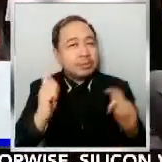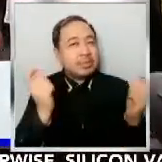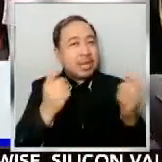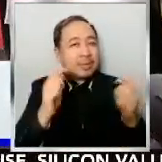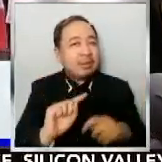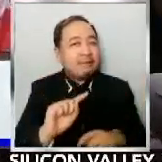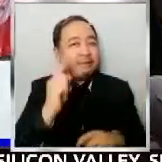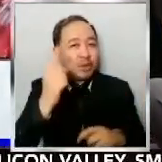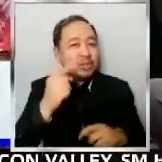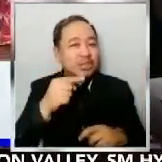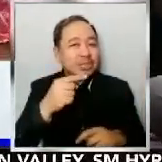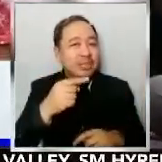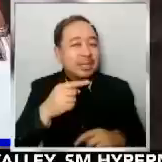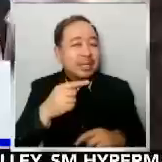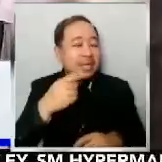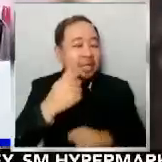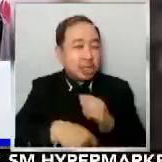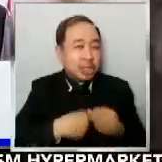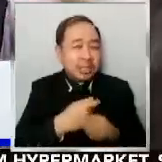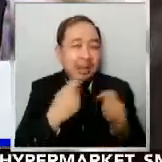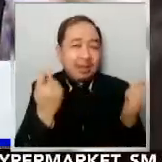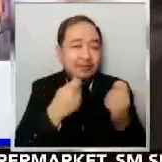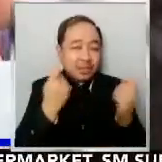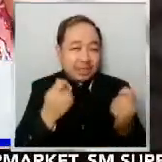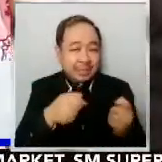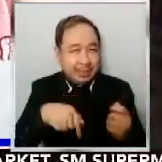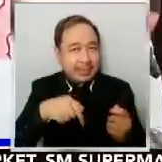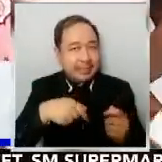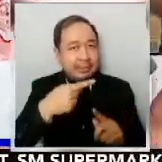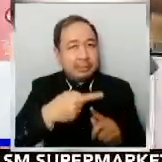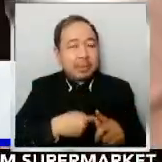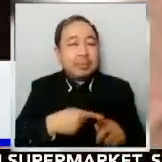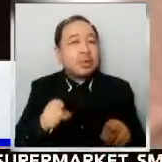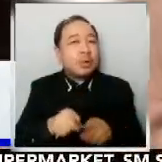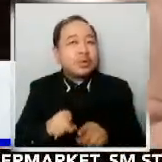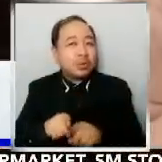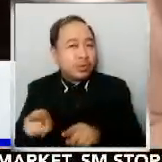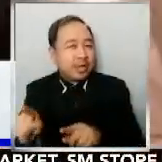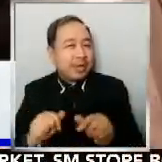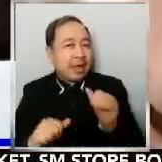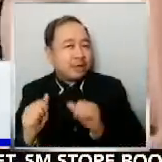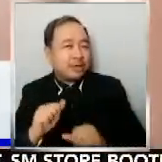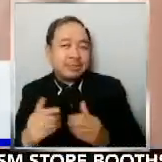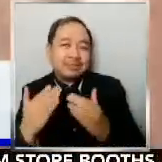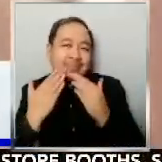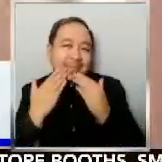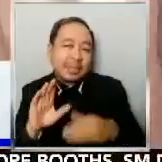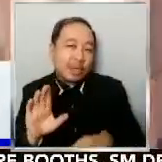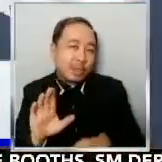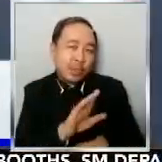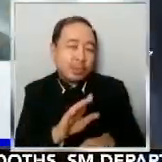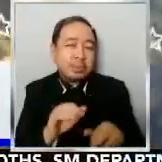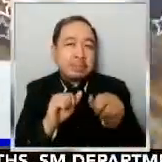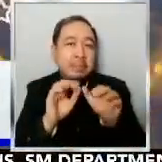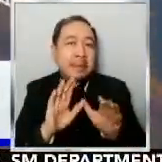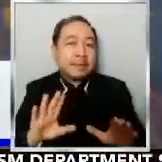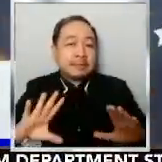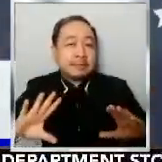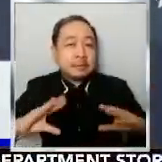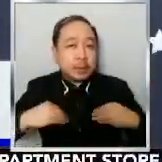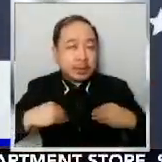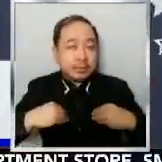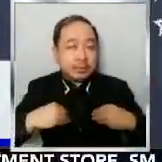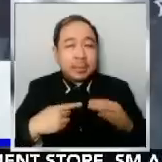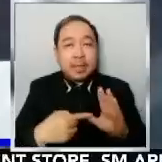paraan na rin daw ito ng mga kapuso stars na makapagpasalamat sa blessings na kanilang natatanggap. Gaya ni